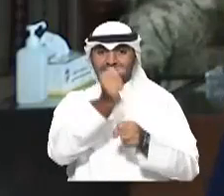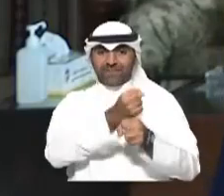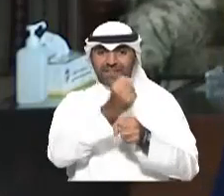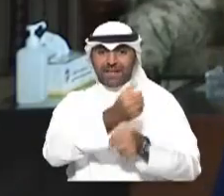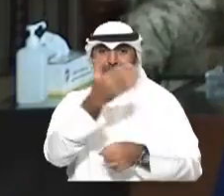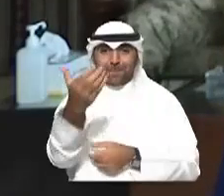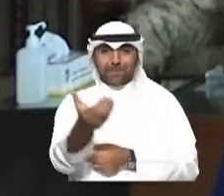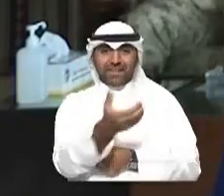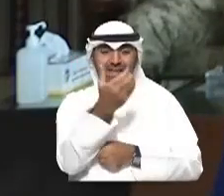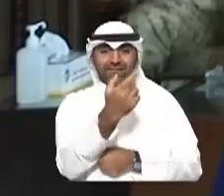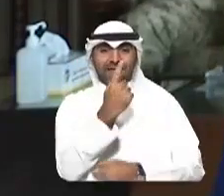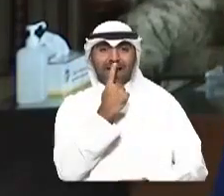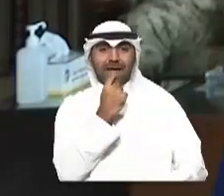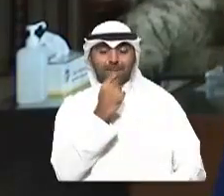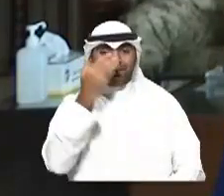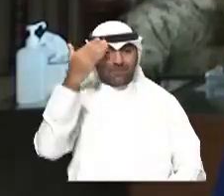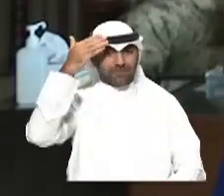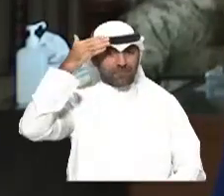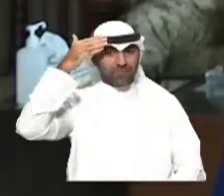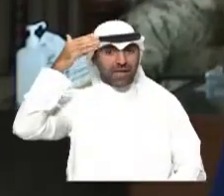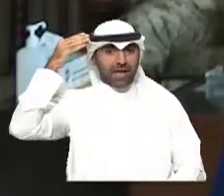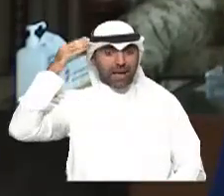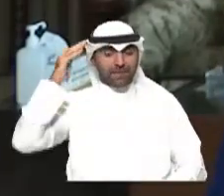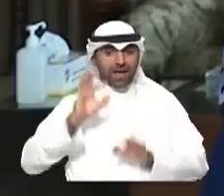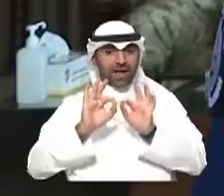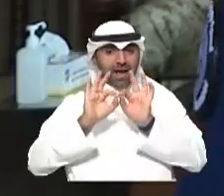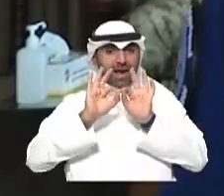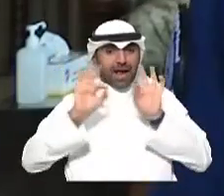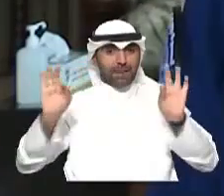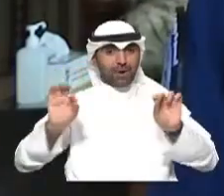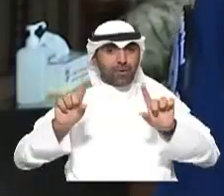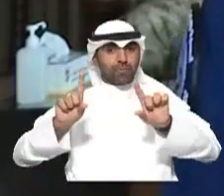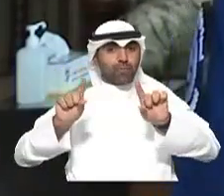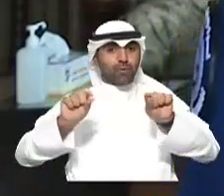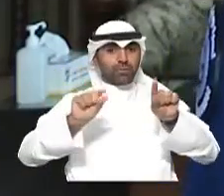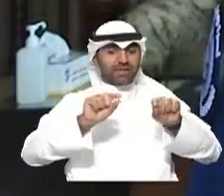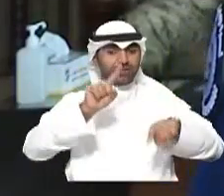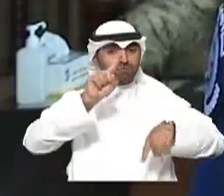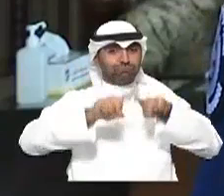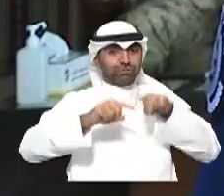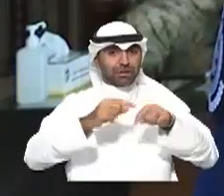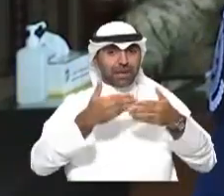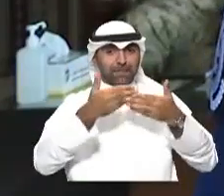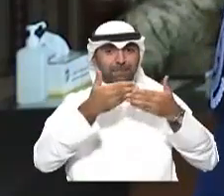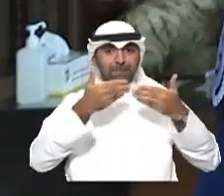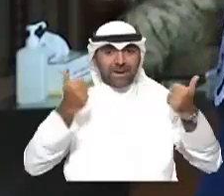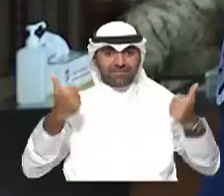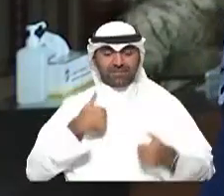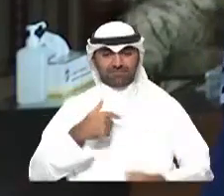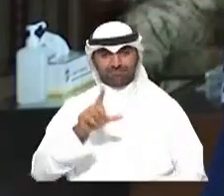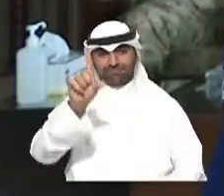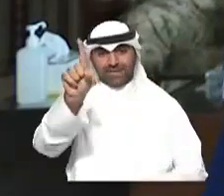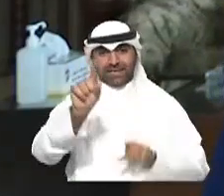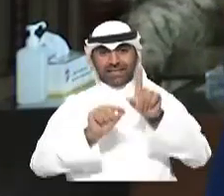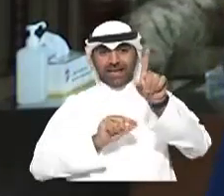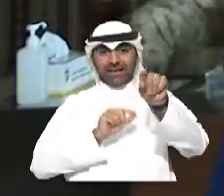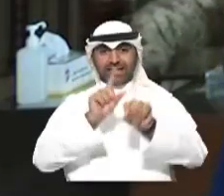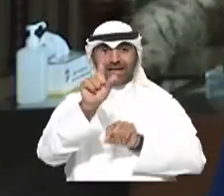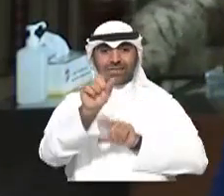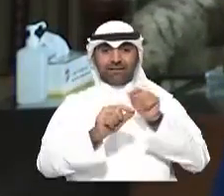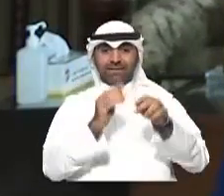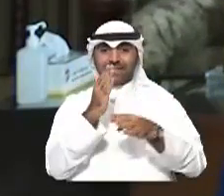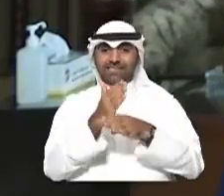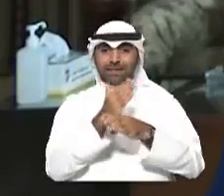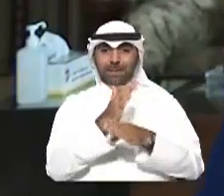بتأمين سلامة كأس العالم. تأتي مقادرة هذه الفرقة الثانية